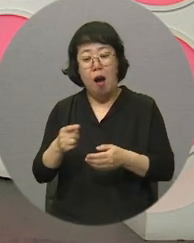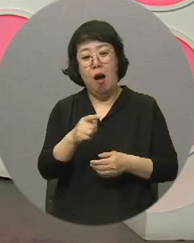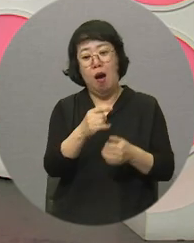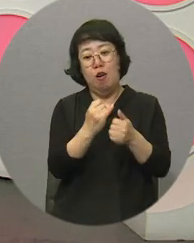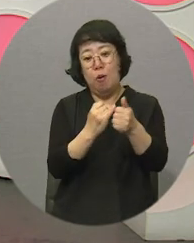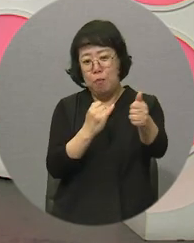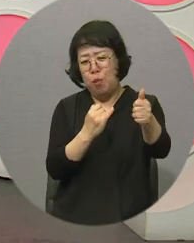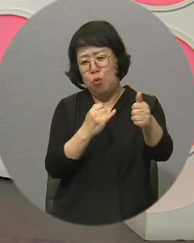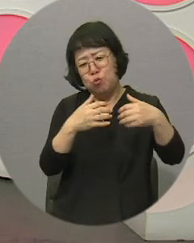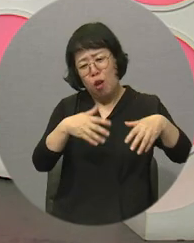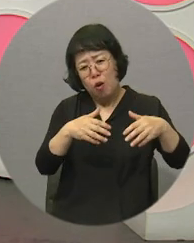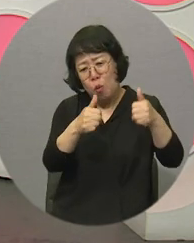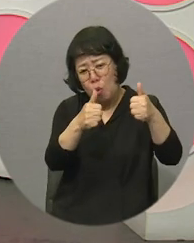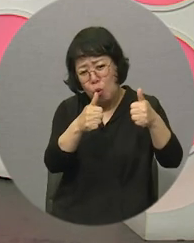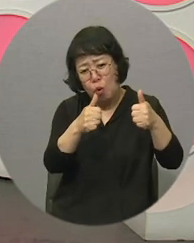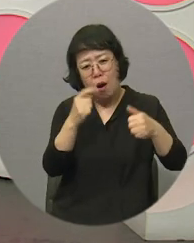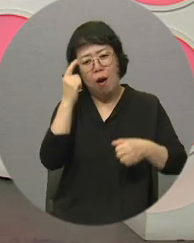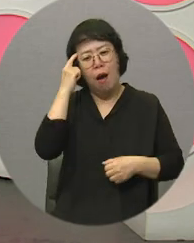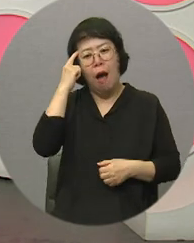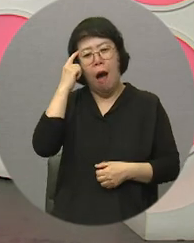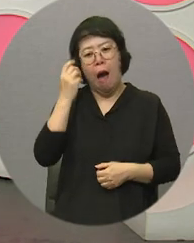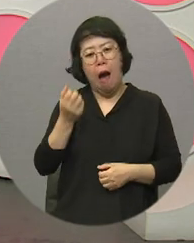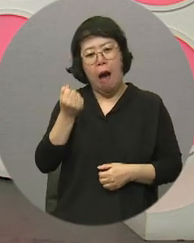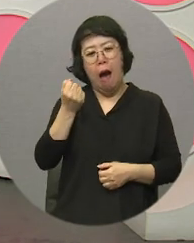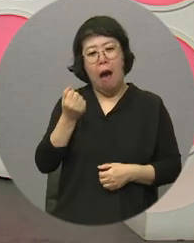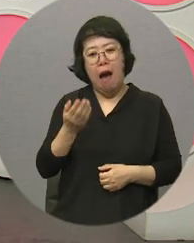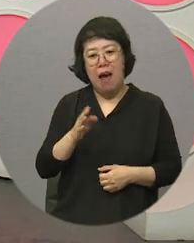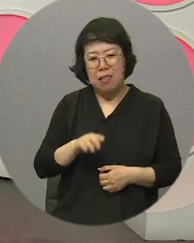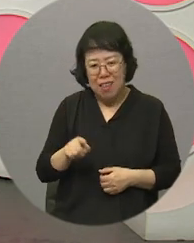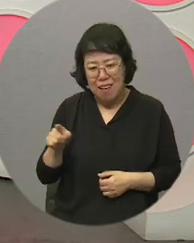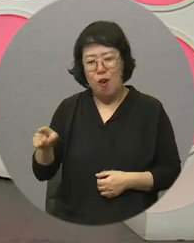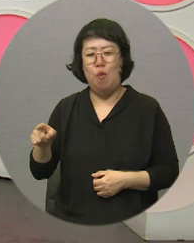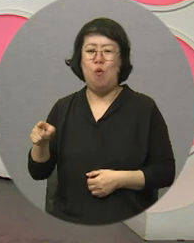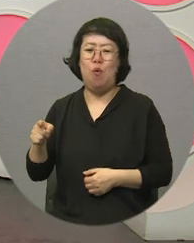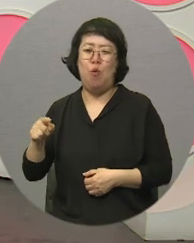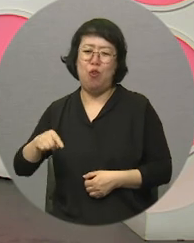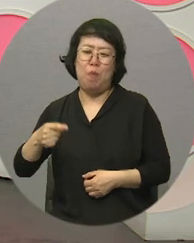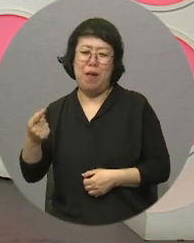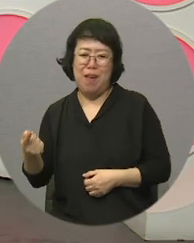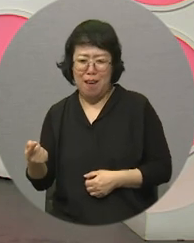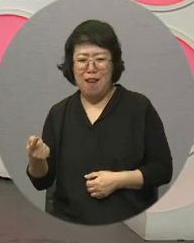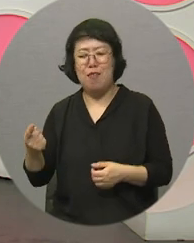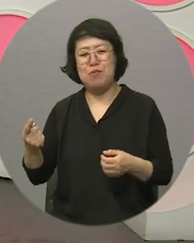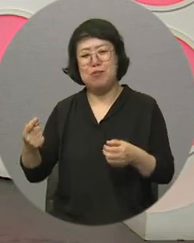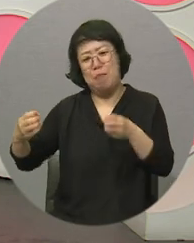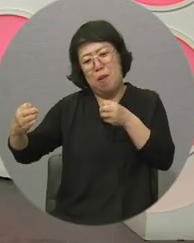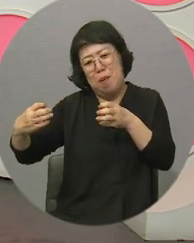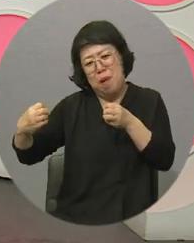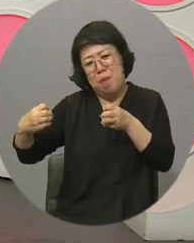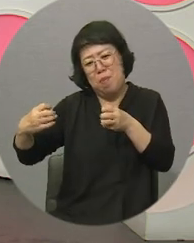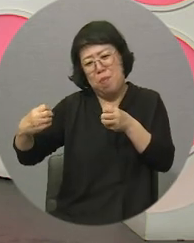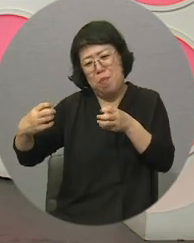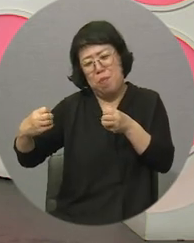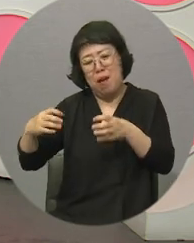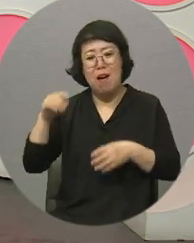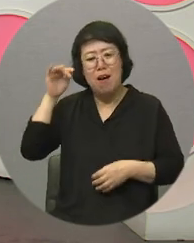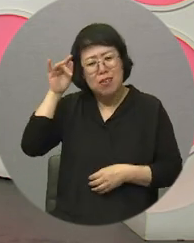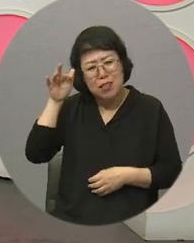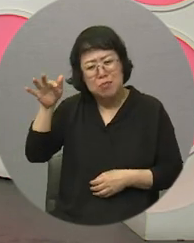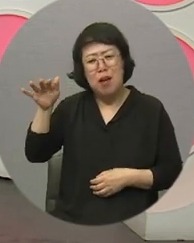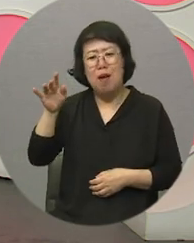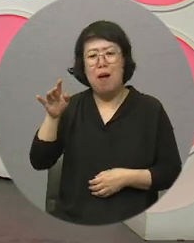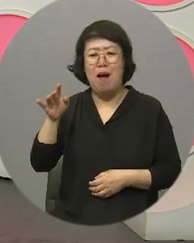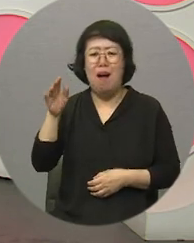또 그게 또 아니다 싶은데, 마지막에는 그 소중한 함께 지냈던, 제가 지금 그 경우예요.